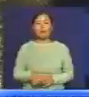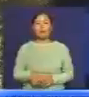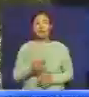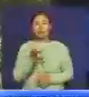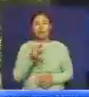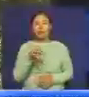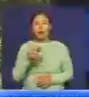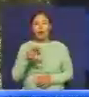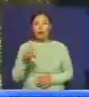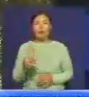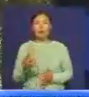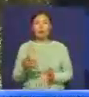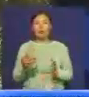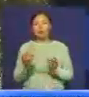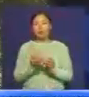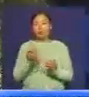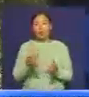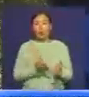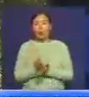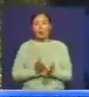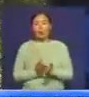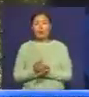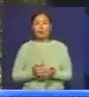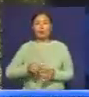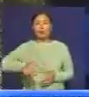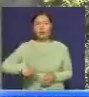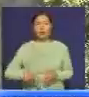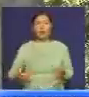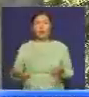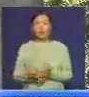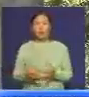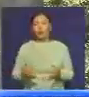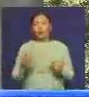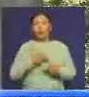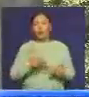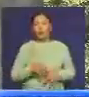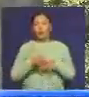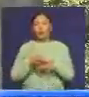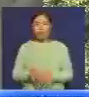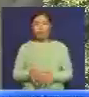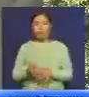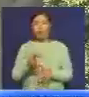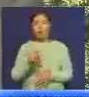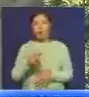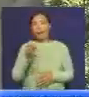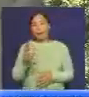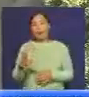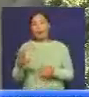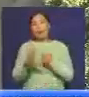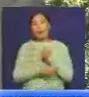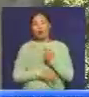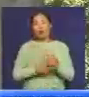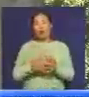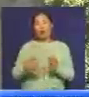Дуйсингали Маканов 10 лет проработал в нефтесервисной компании, прошел трудовой путь от слесаря до механика. После долгих раздумий